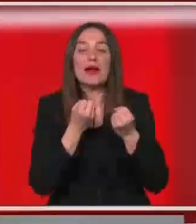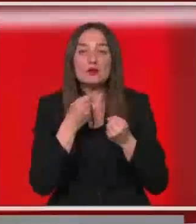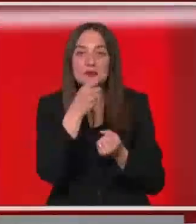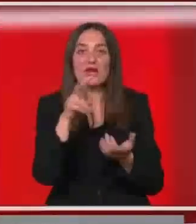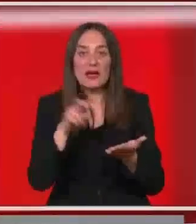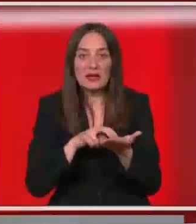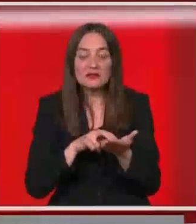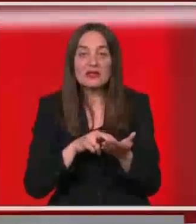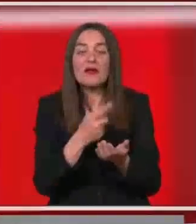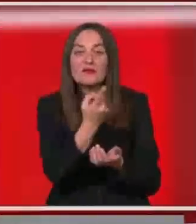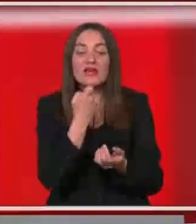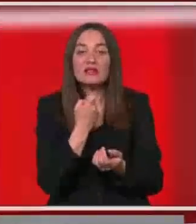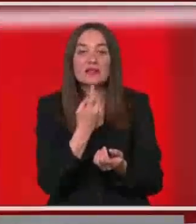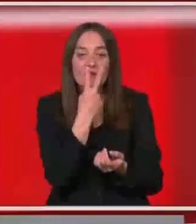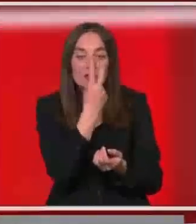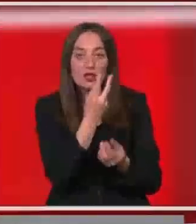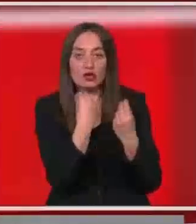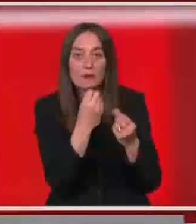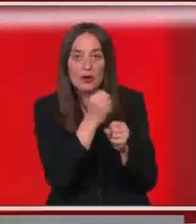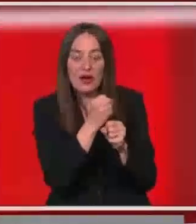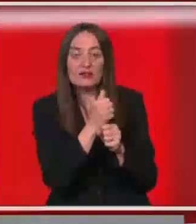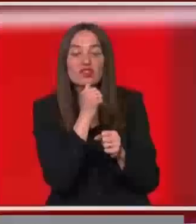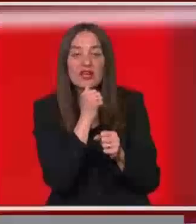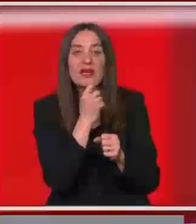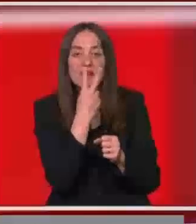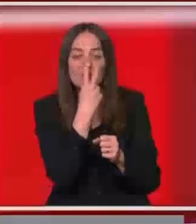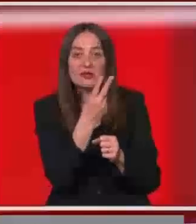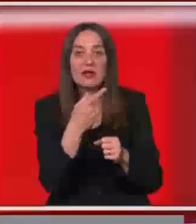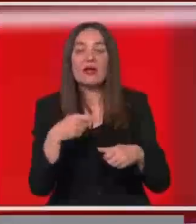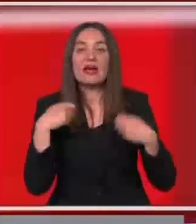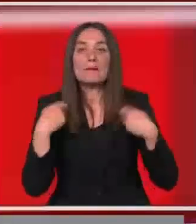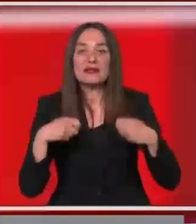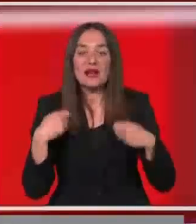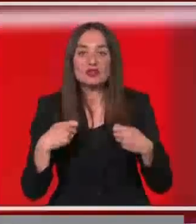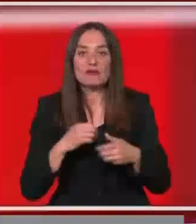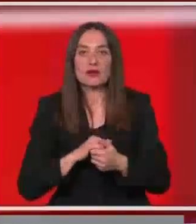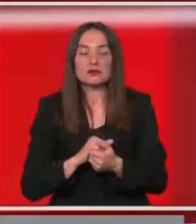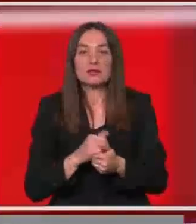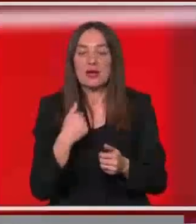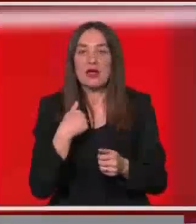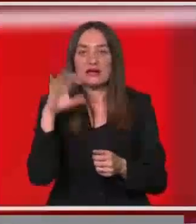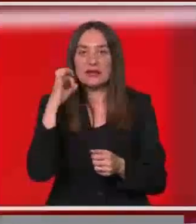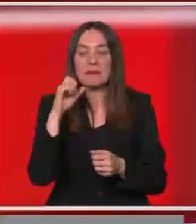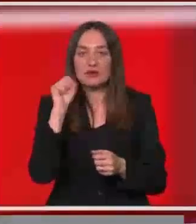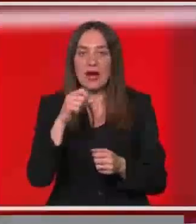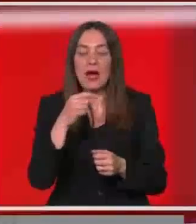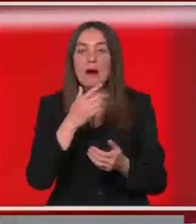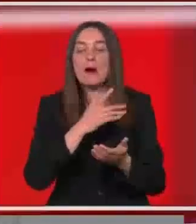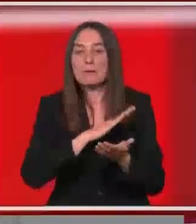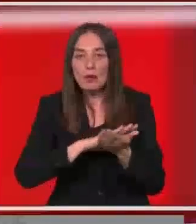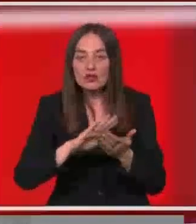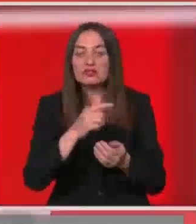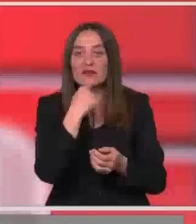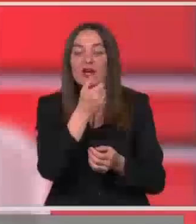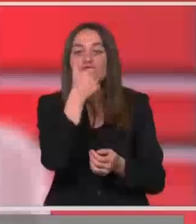rizik iz stanovišta likvidnosti i iz stanovišta kapitalizovanosti. Ja samo da ponovim i da pojednostavim šta